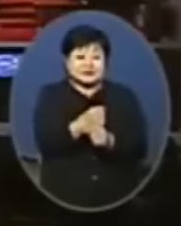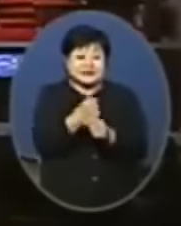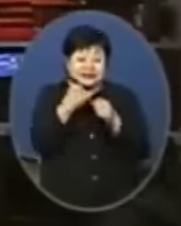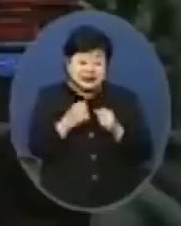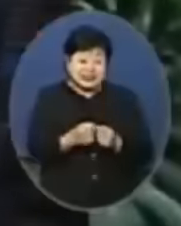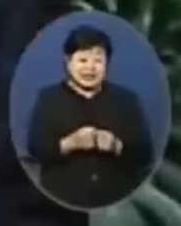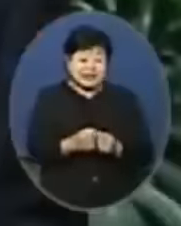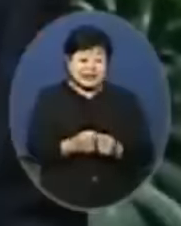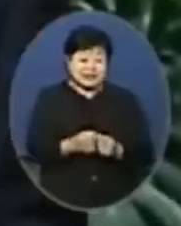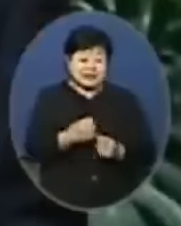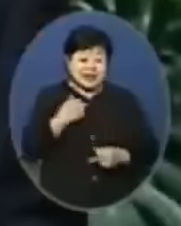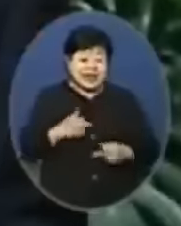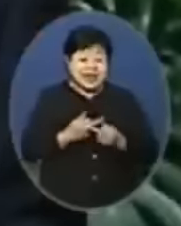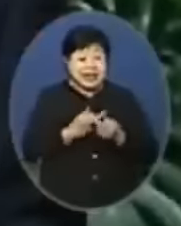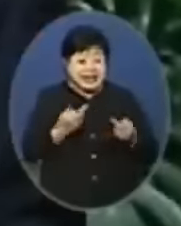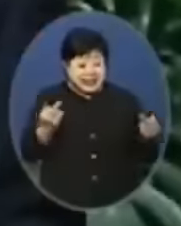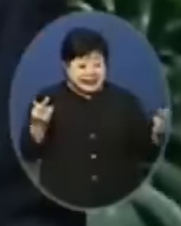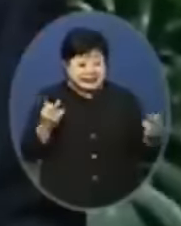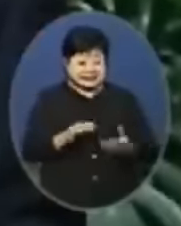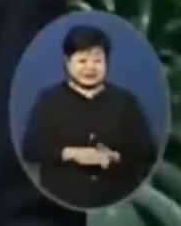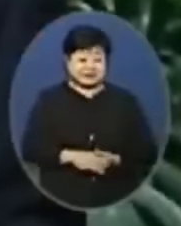했는데 에덴이란 말이 무슨 말이냐 하면